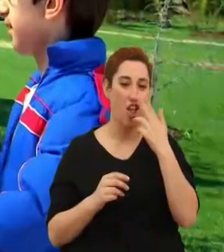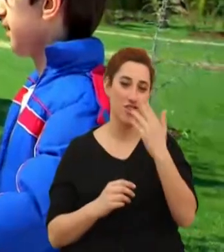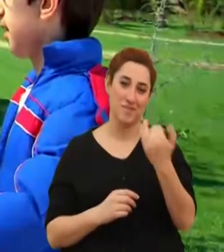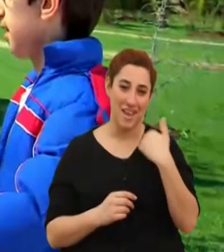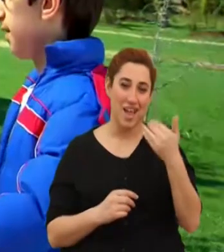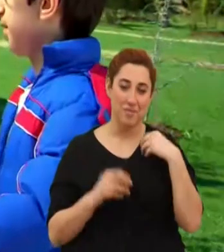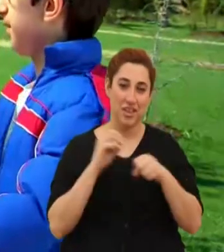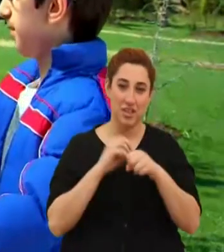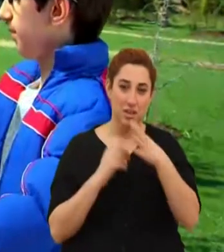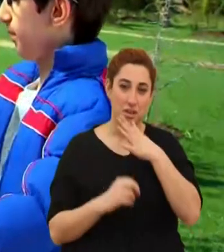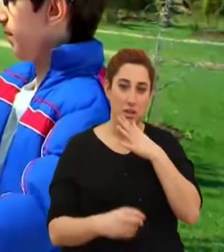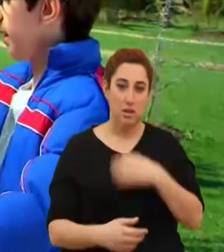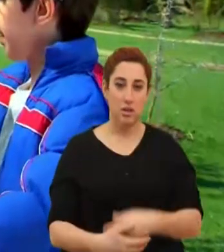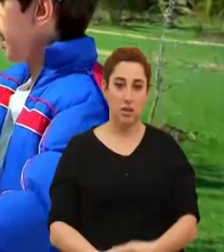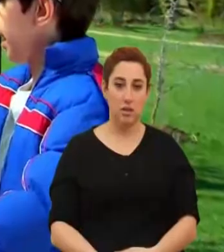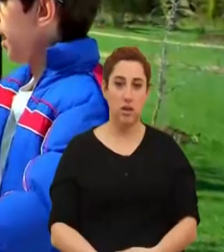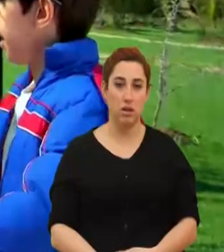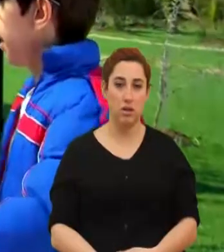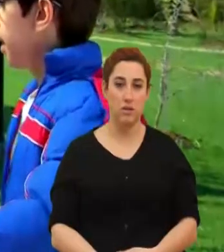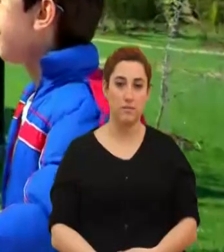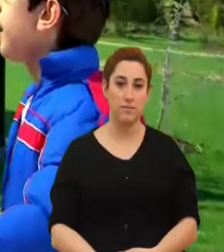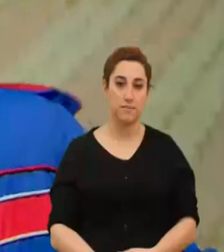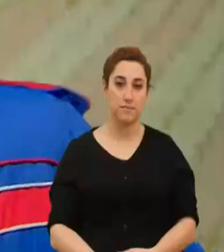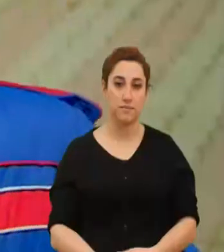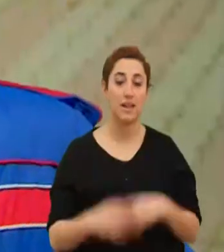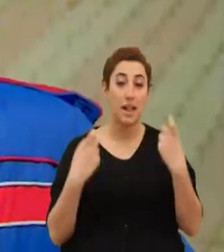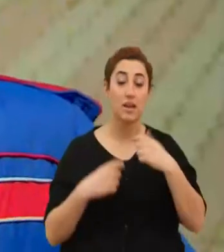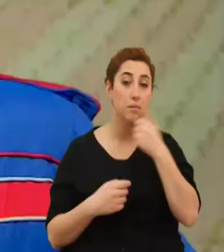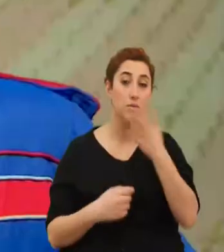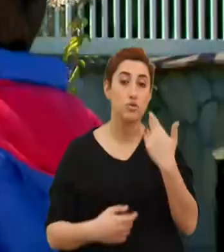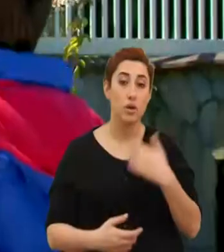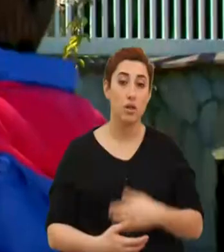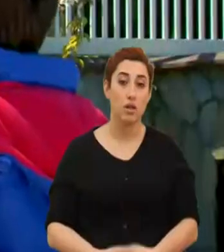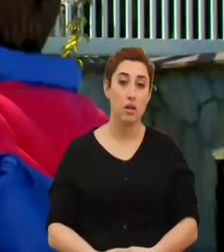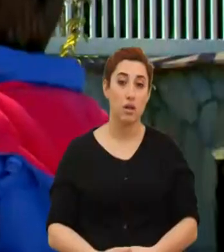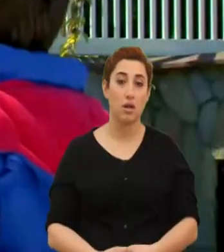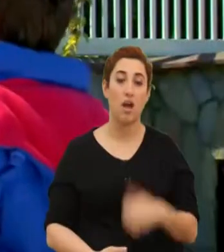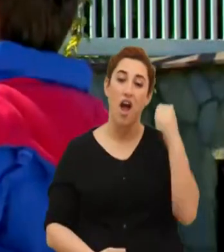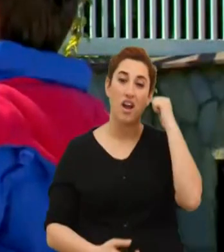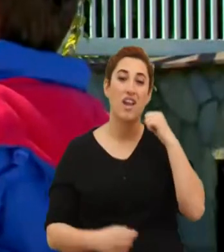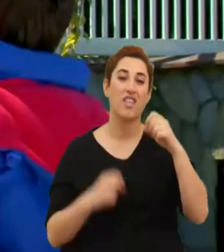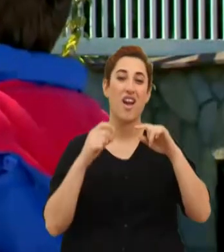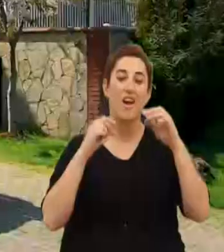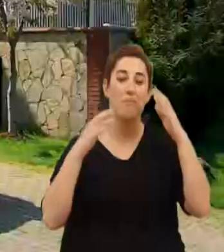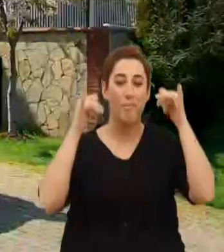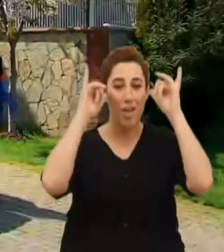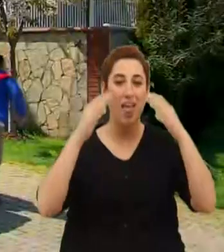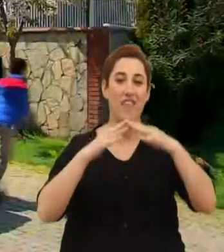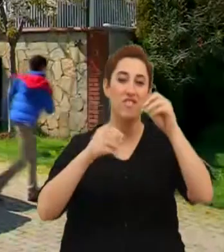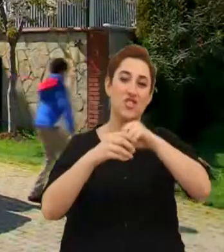alışsın maksat, biliyor musun? Böreği aldı. Nerede baba, söyle. Ağırda, samanlığın altında cinyer.